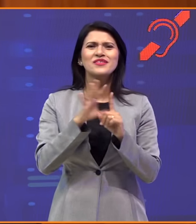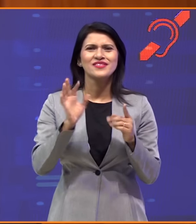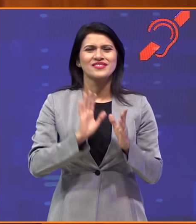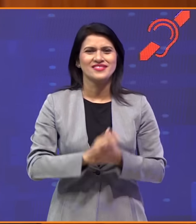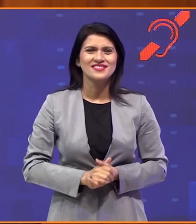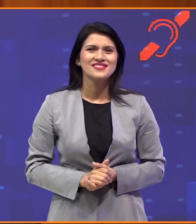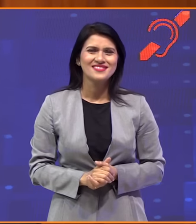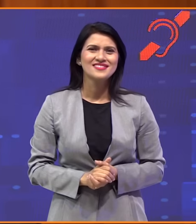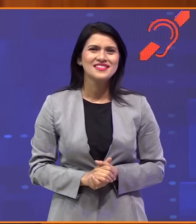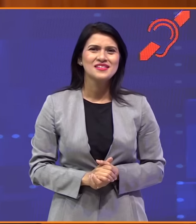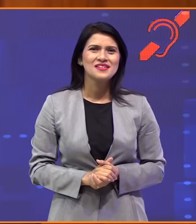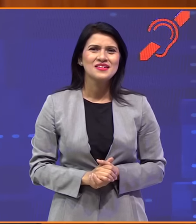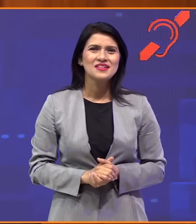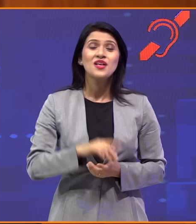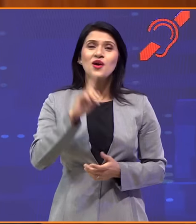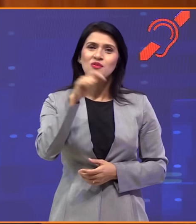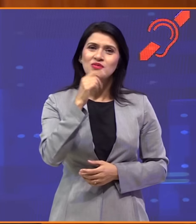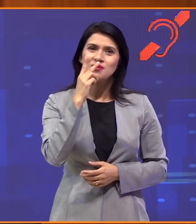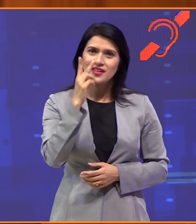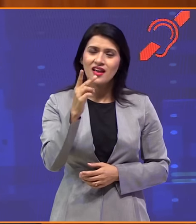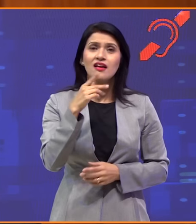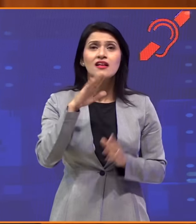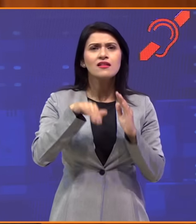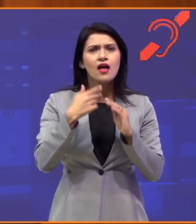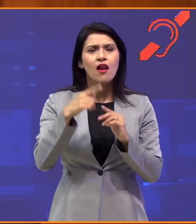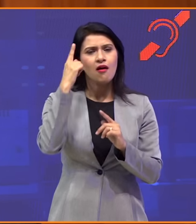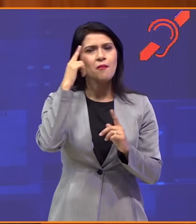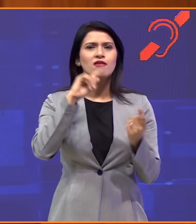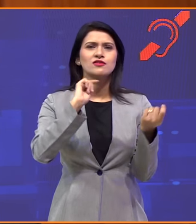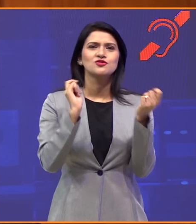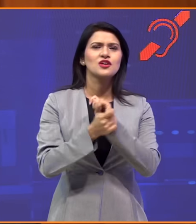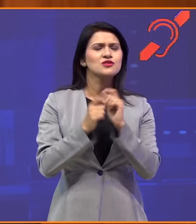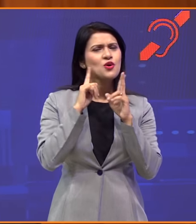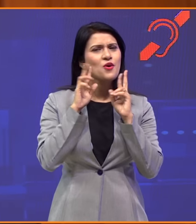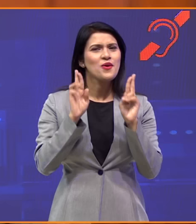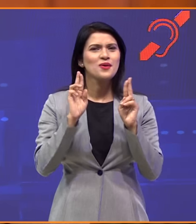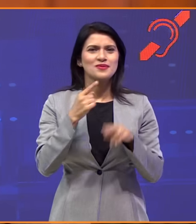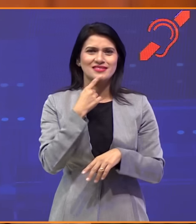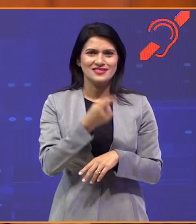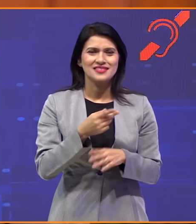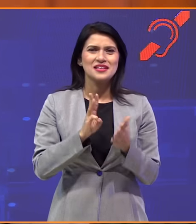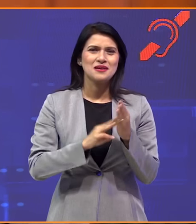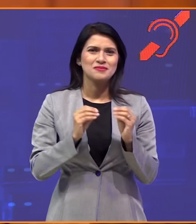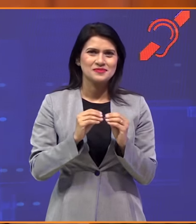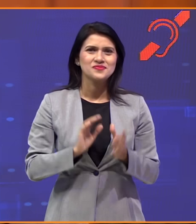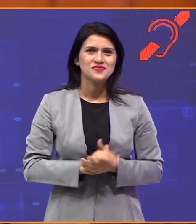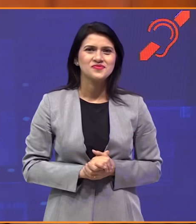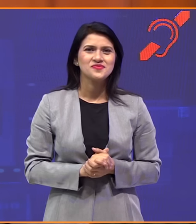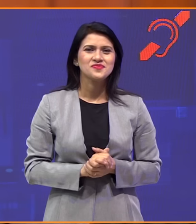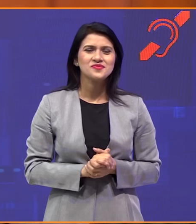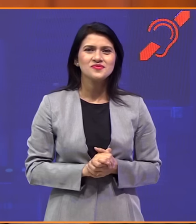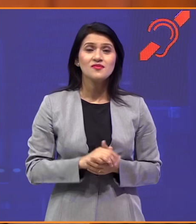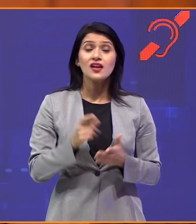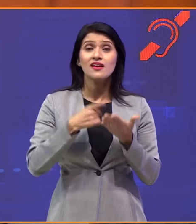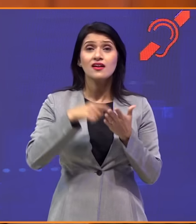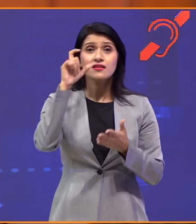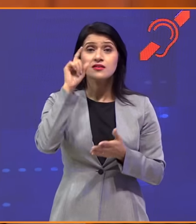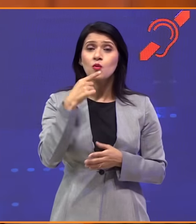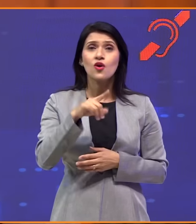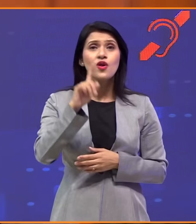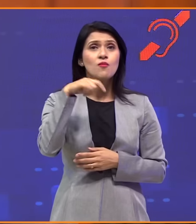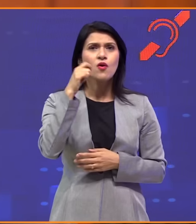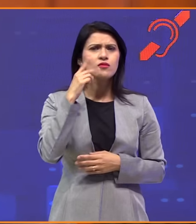देखें फिल्म देखने के बाद उनकी सारी राय बदल जाएगी मैं ऐसा मानता हूं अब थोड़े दिन में लोग कहने लगे जैसा आजकल फैशन है कि इस